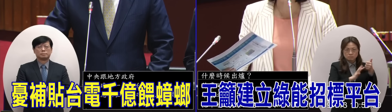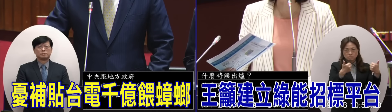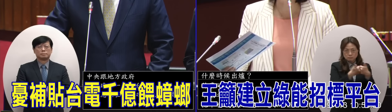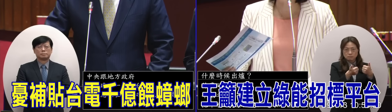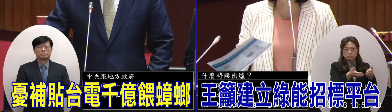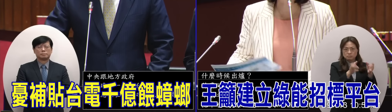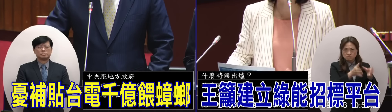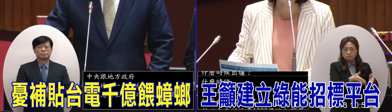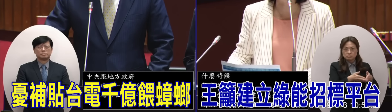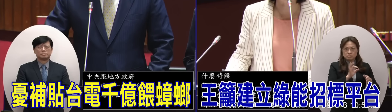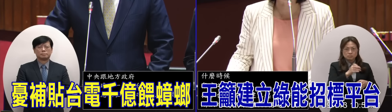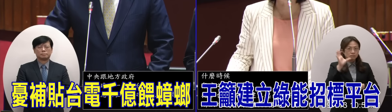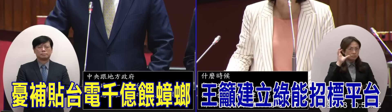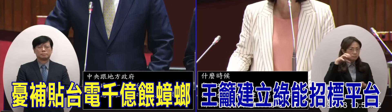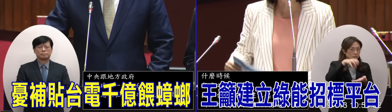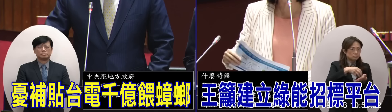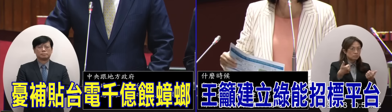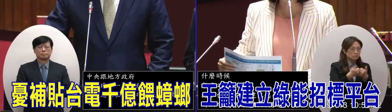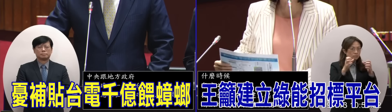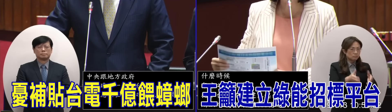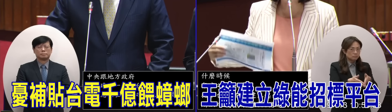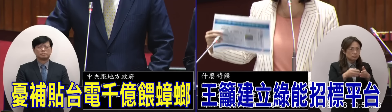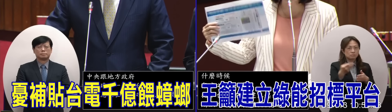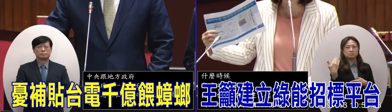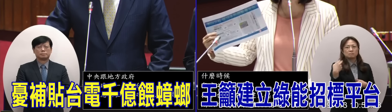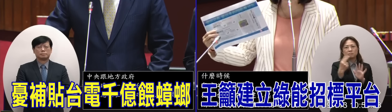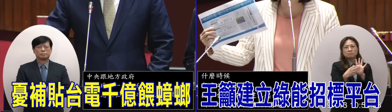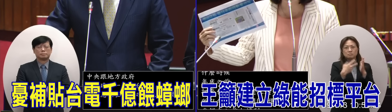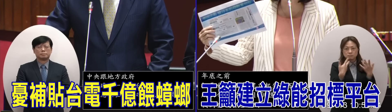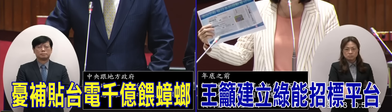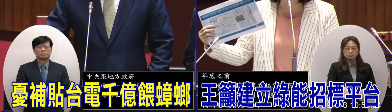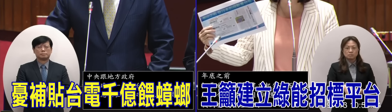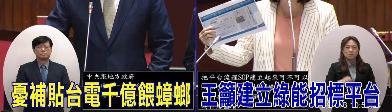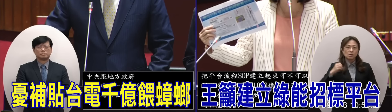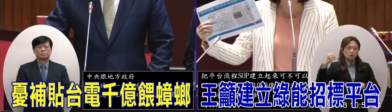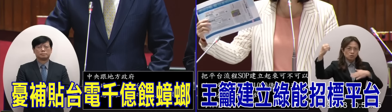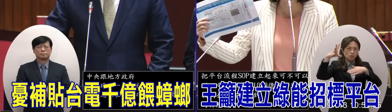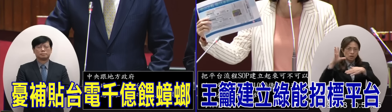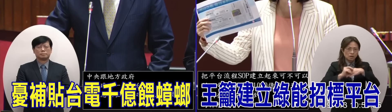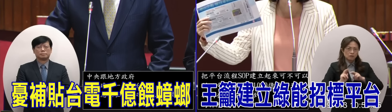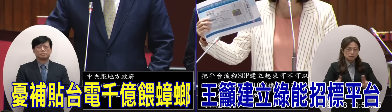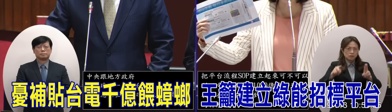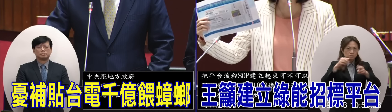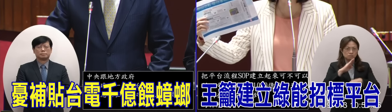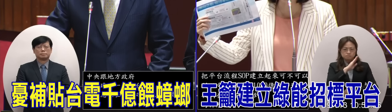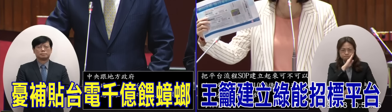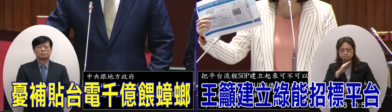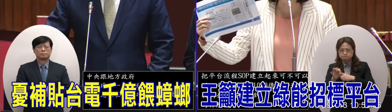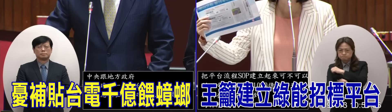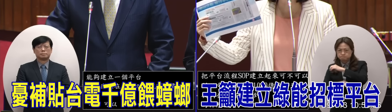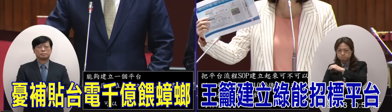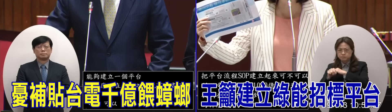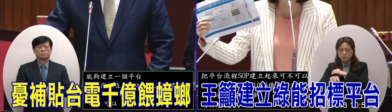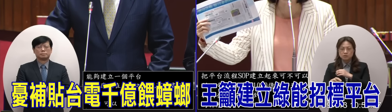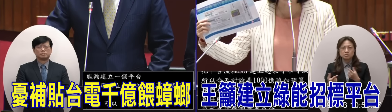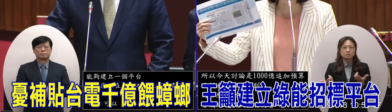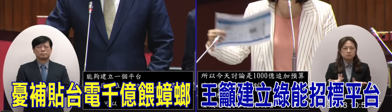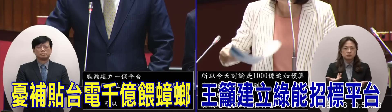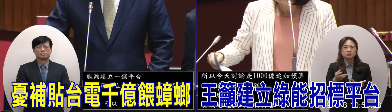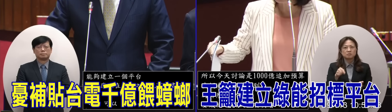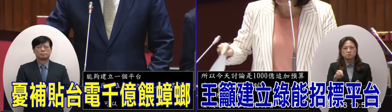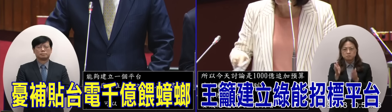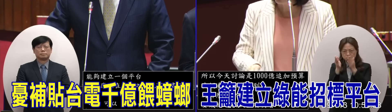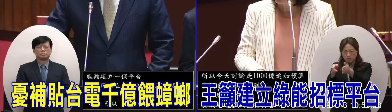会，要为什么要举行听证会等等。我们当时就说，光电弊案就是很主要的一个目